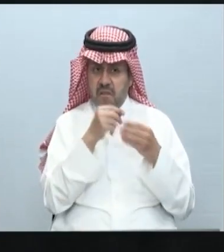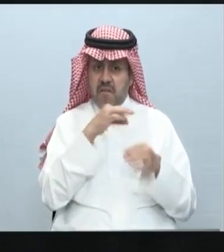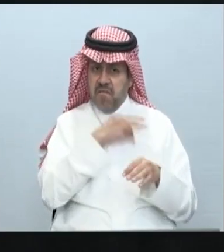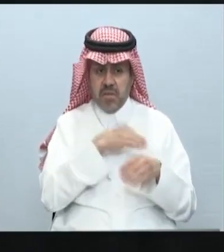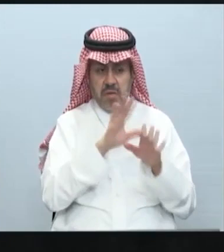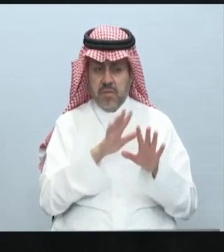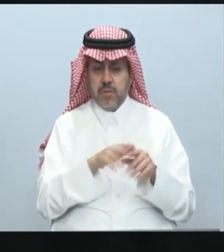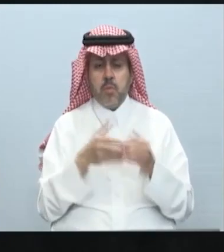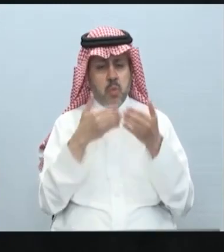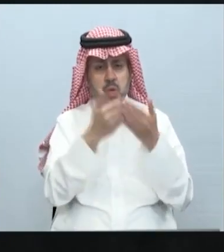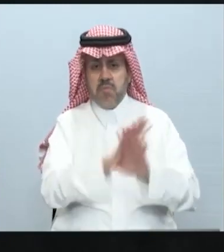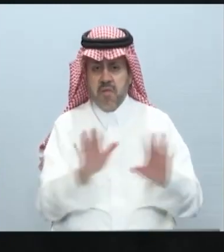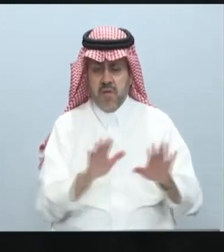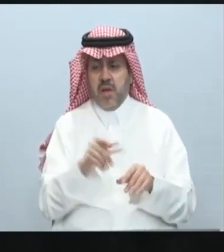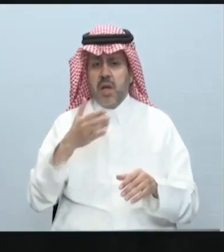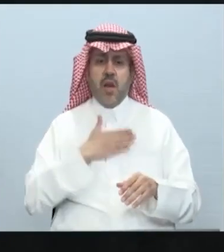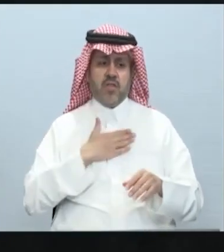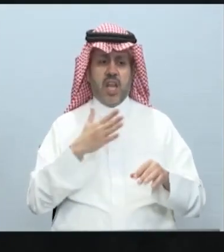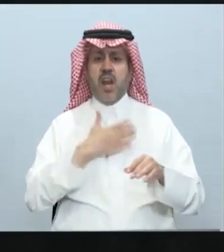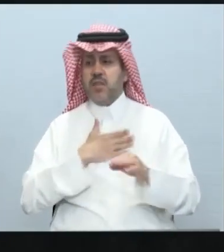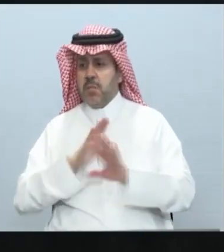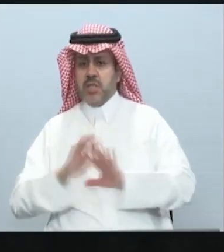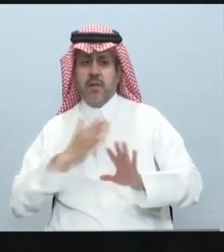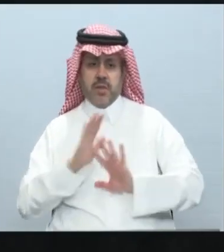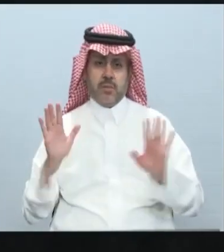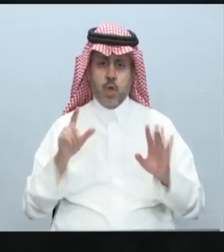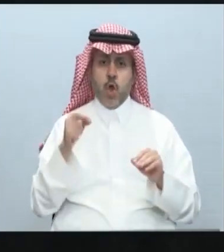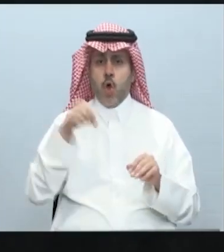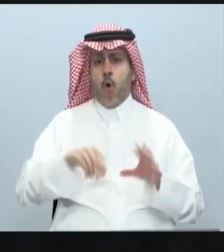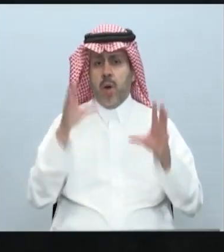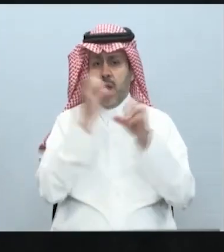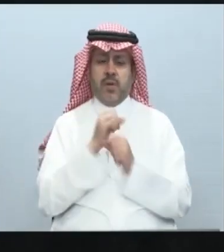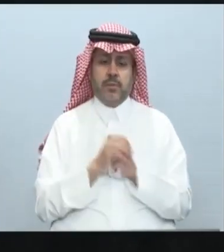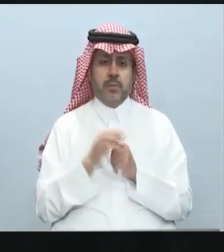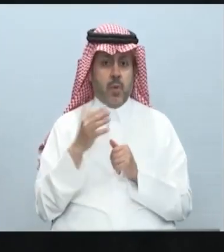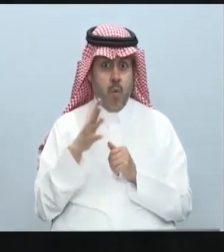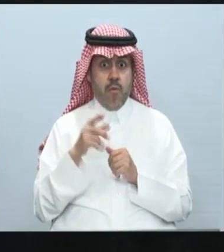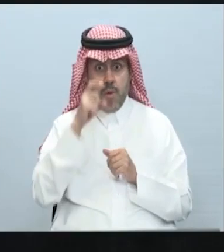نتج عن هذا التعظيم الخوف من الله سبحانه وتعالى